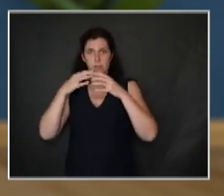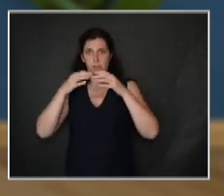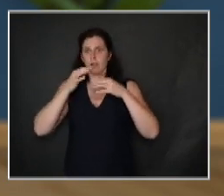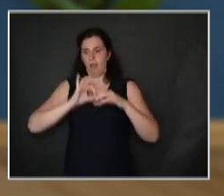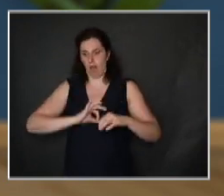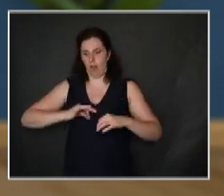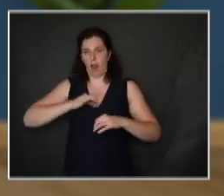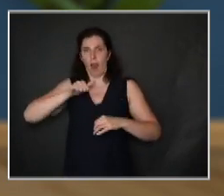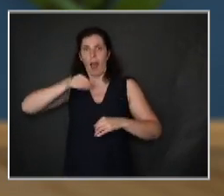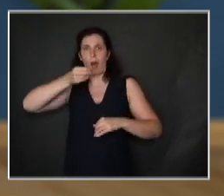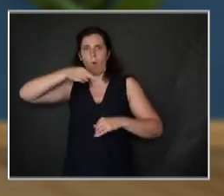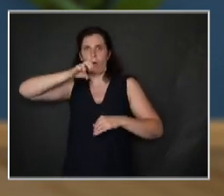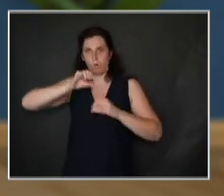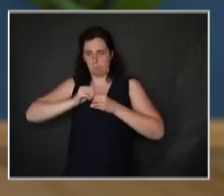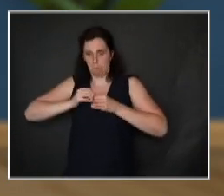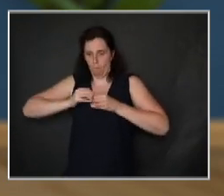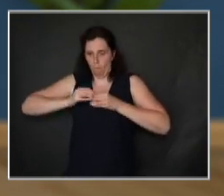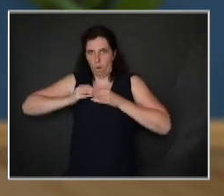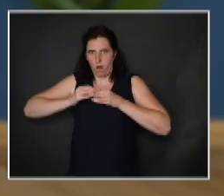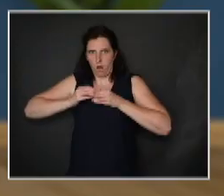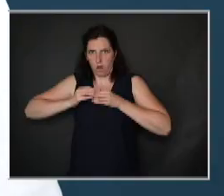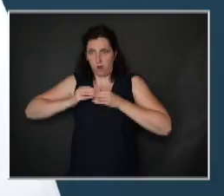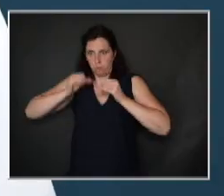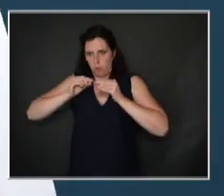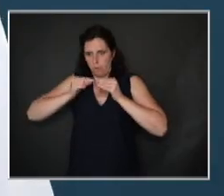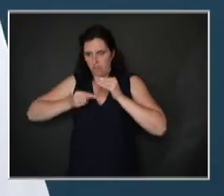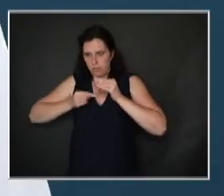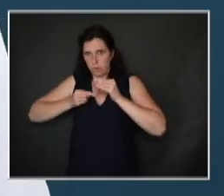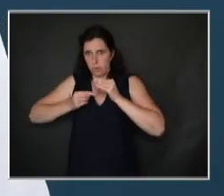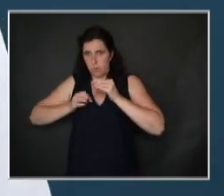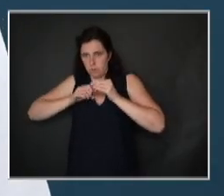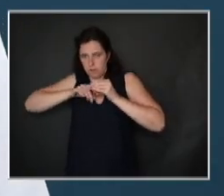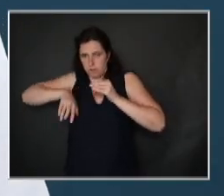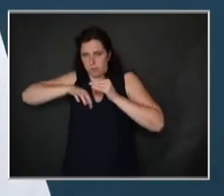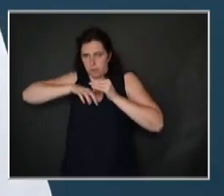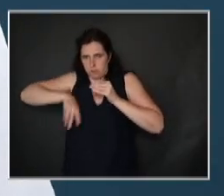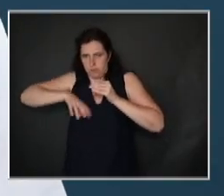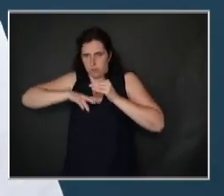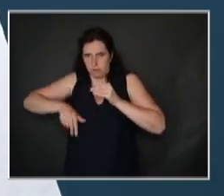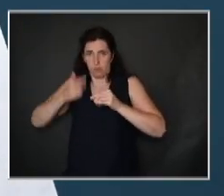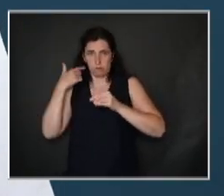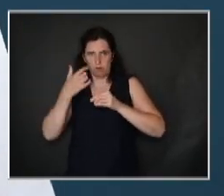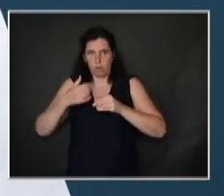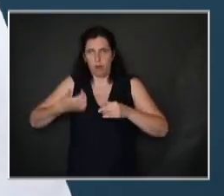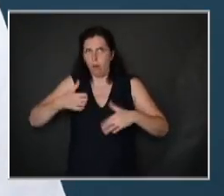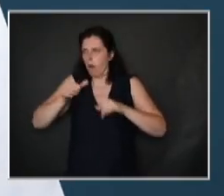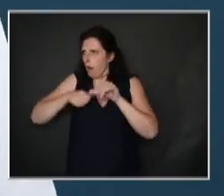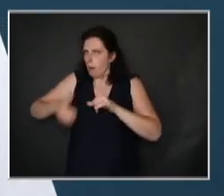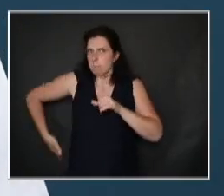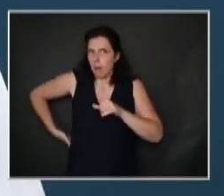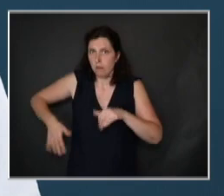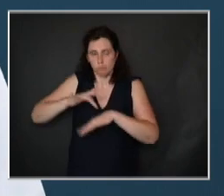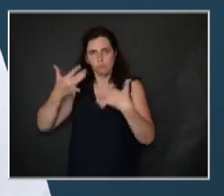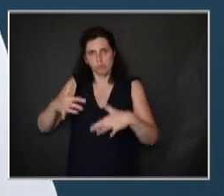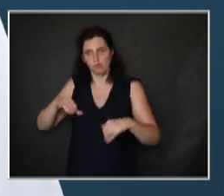l'aorte qui peut se fissurer et donner des douleurs postérieures. Un jour, ça m'est arrivé, un jeune patient